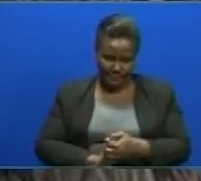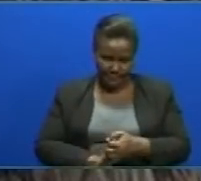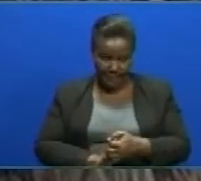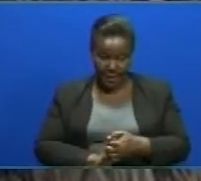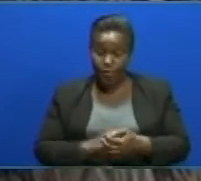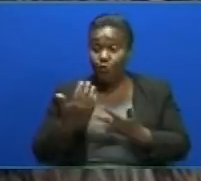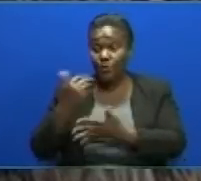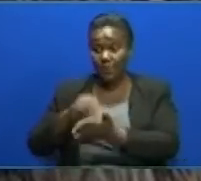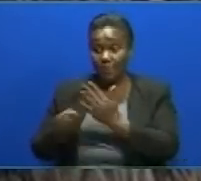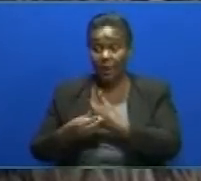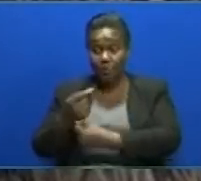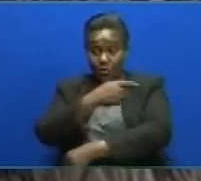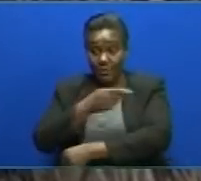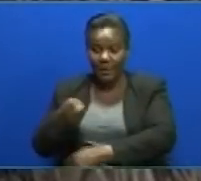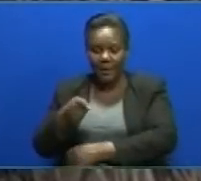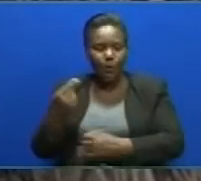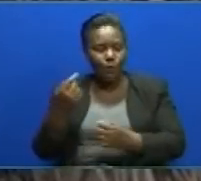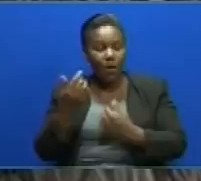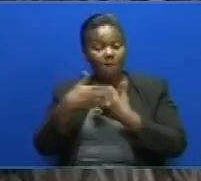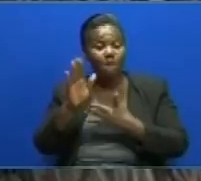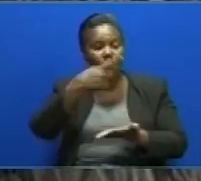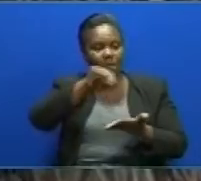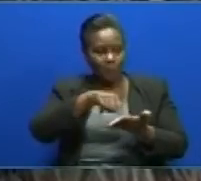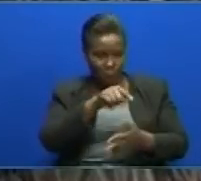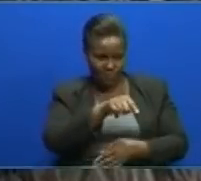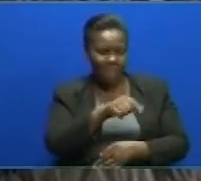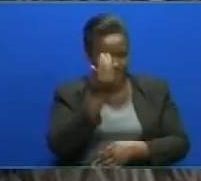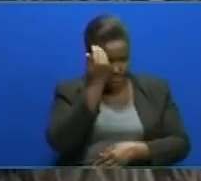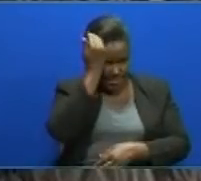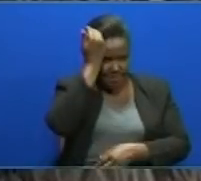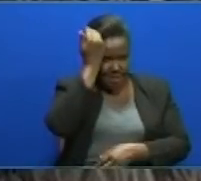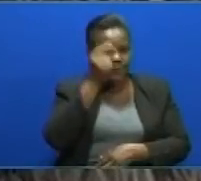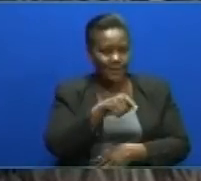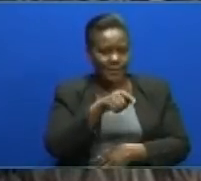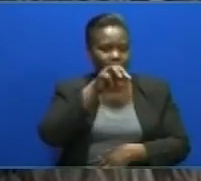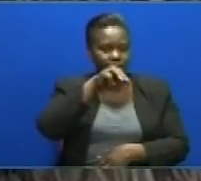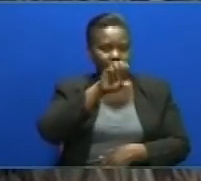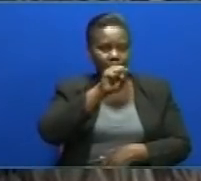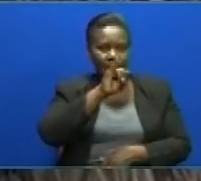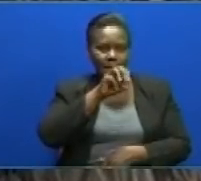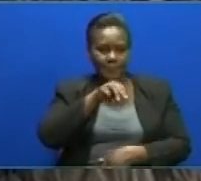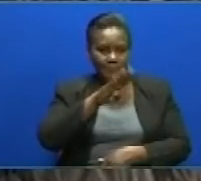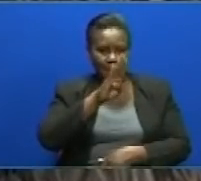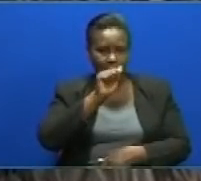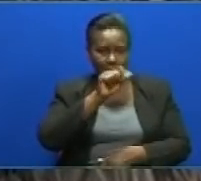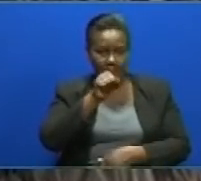pale Msimbazi baada ya kutoka Pasada. Nikafanya pale volunteer kama muda miaka